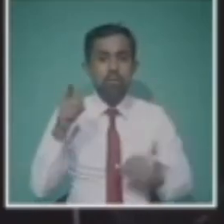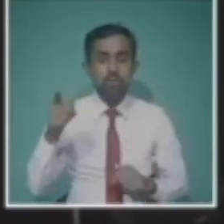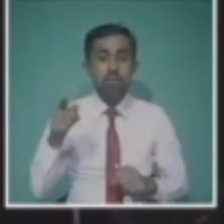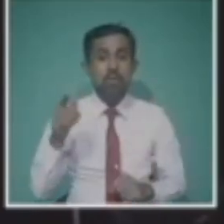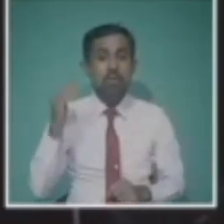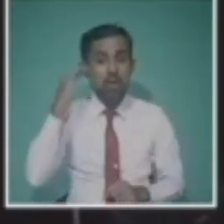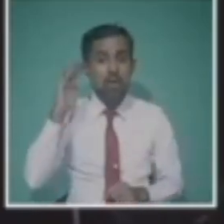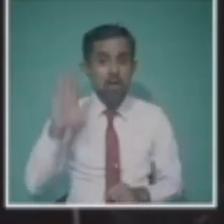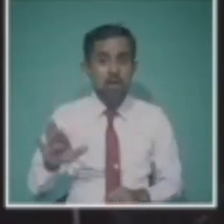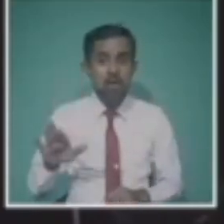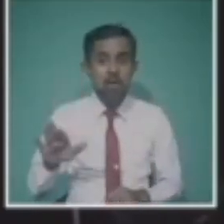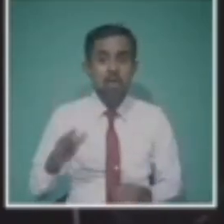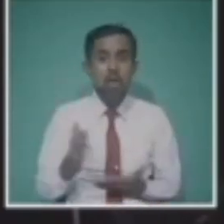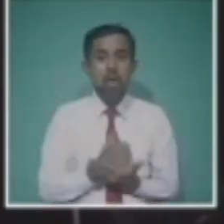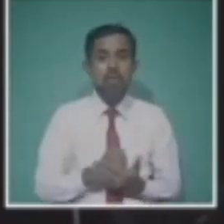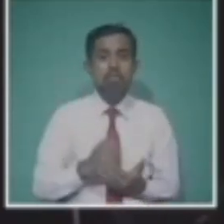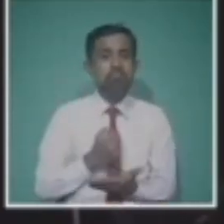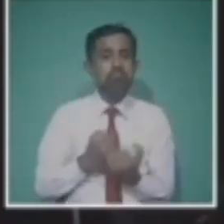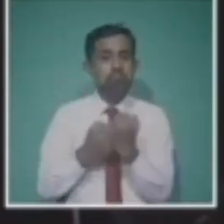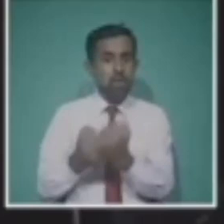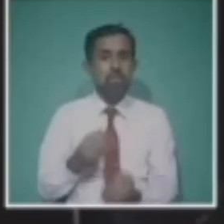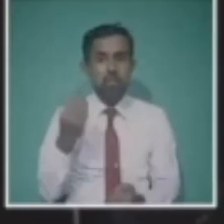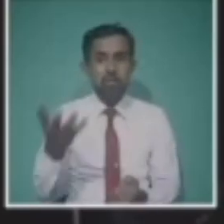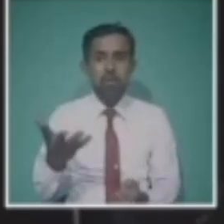එයාගේ සම්පූර්ණ අනුග්‍රහය දෙනවා.